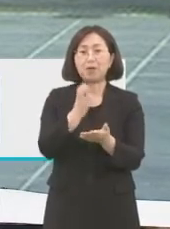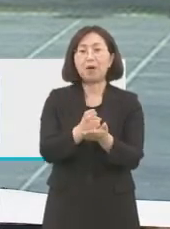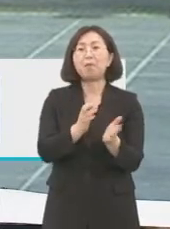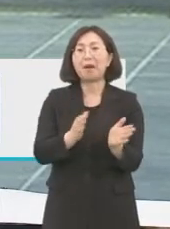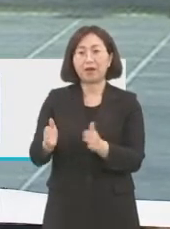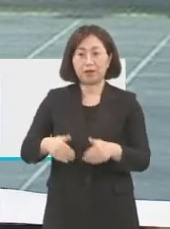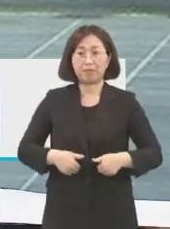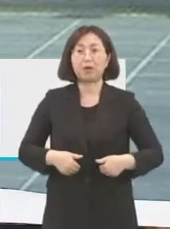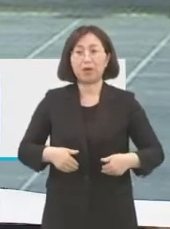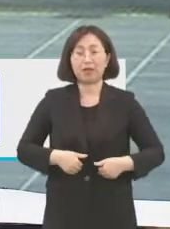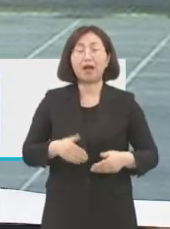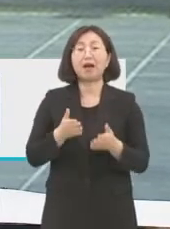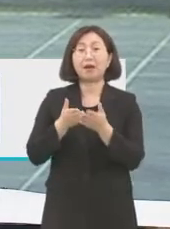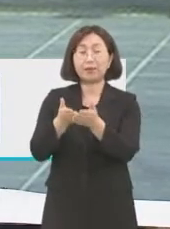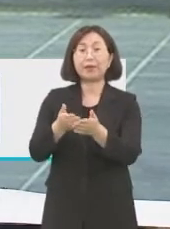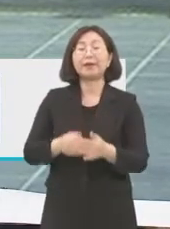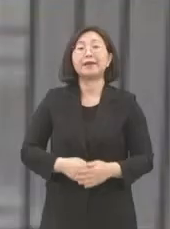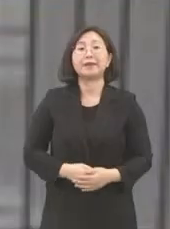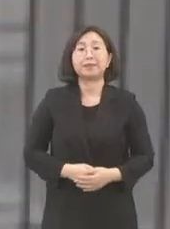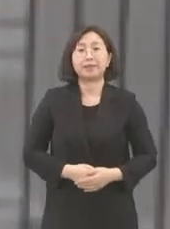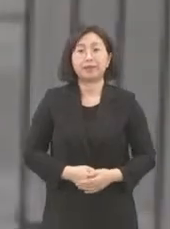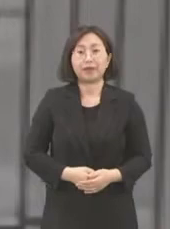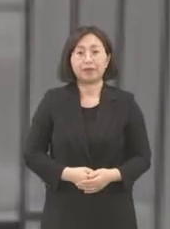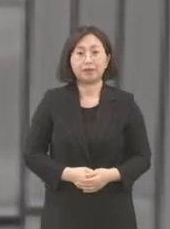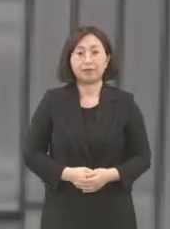지적합니다. 이수복 기자입니다.